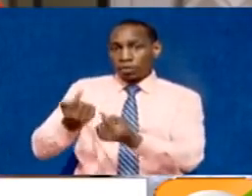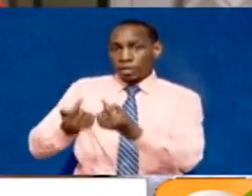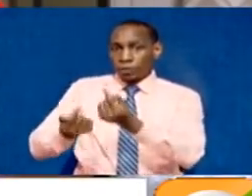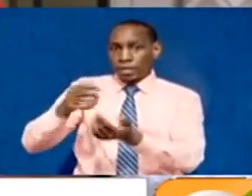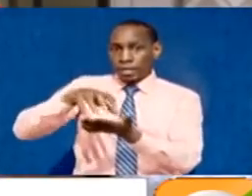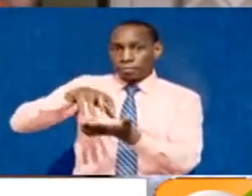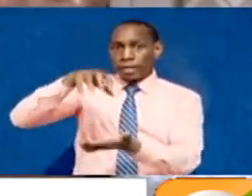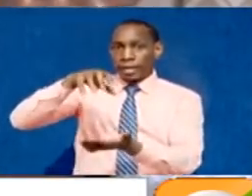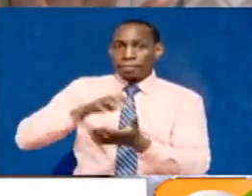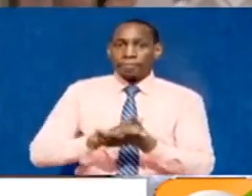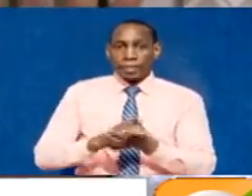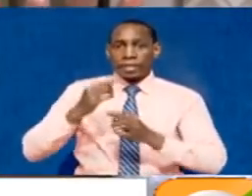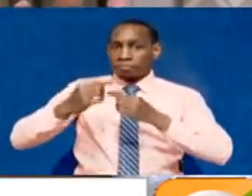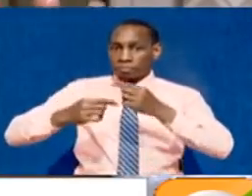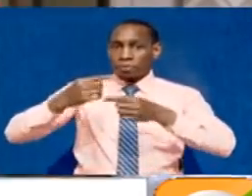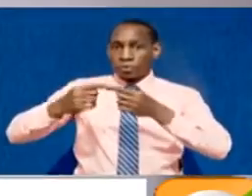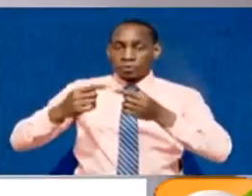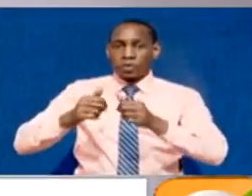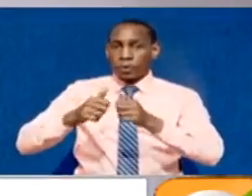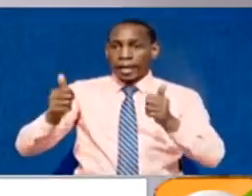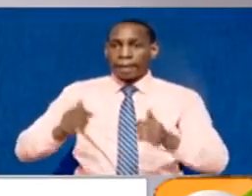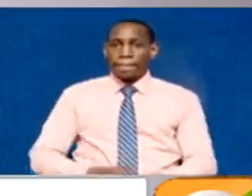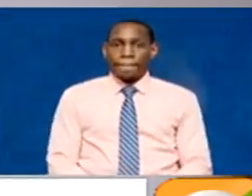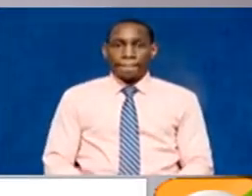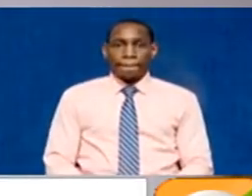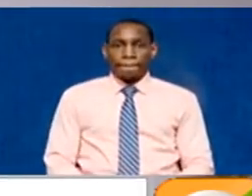there ilienda tu, ikaanza kuflow.